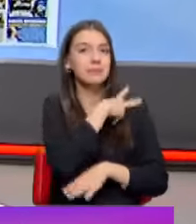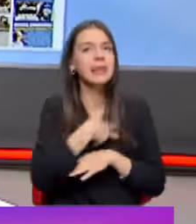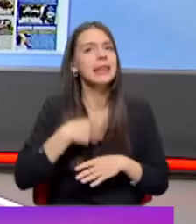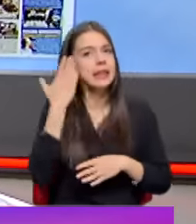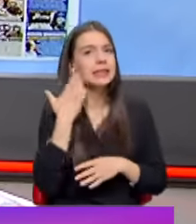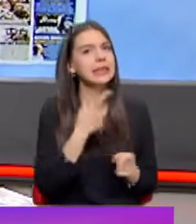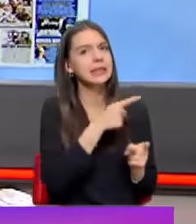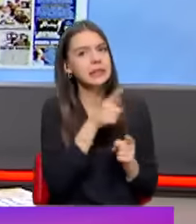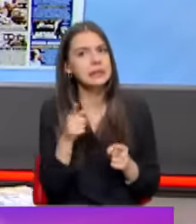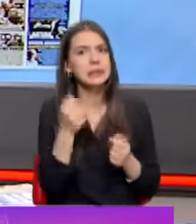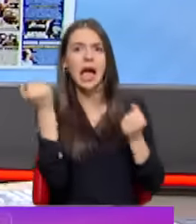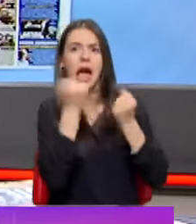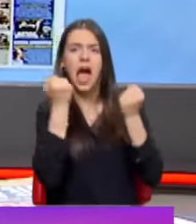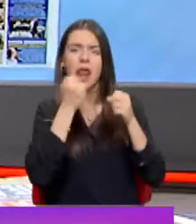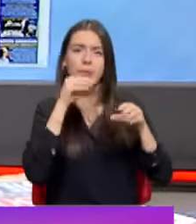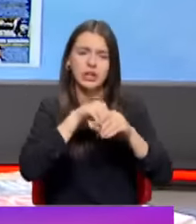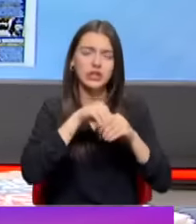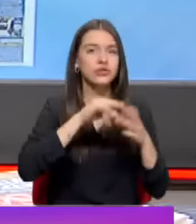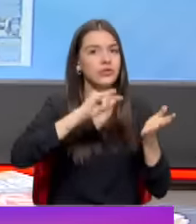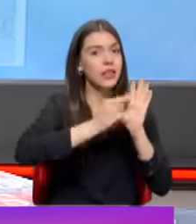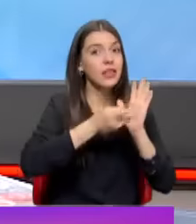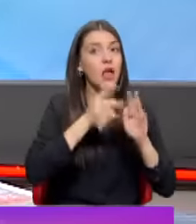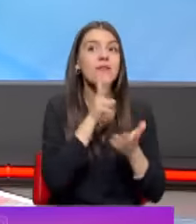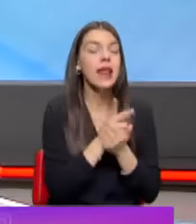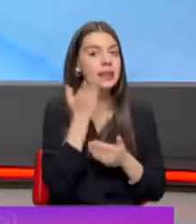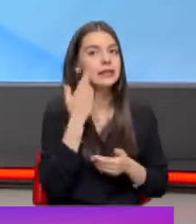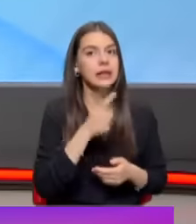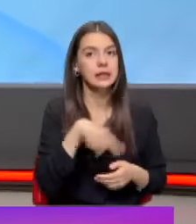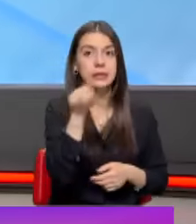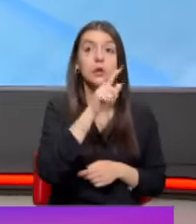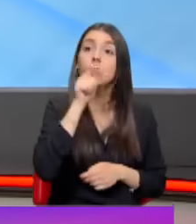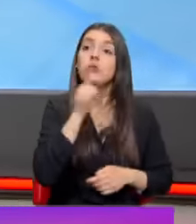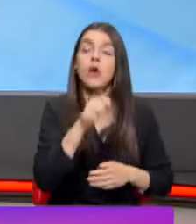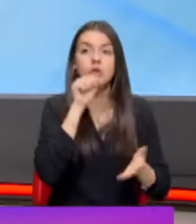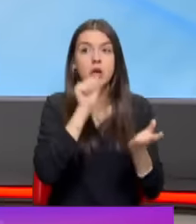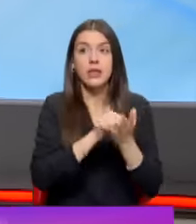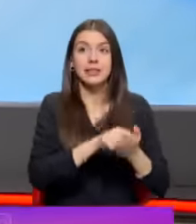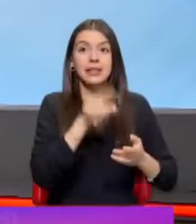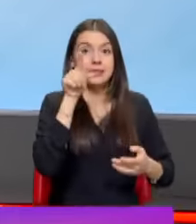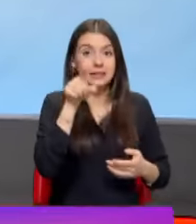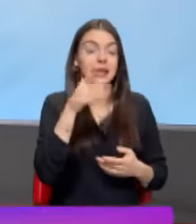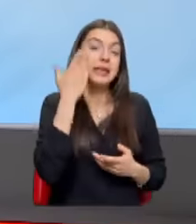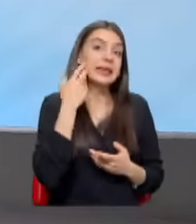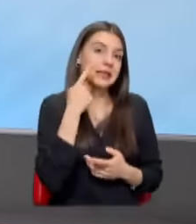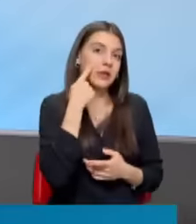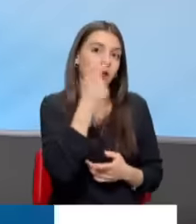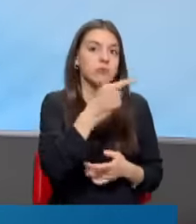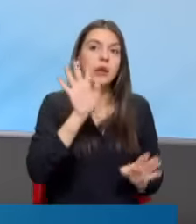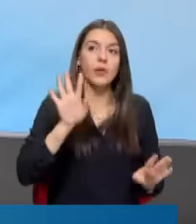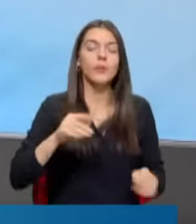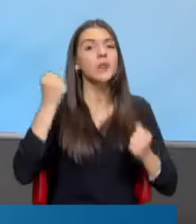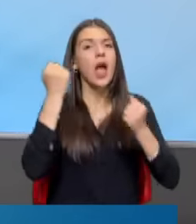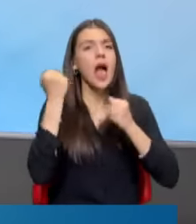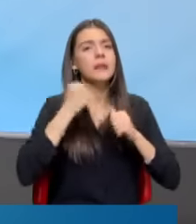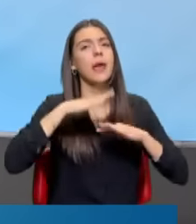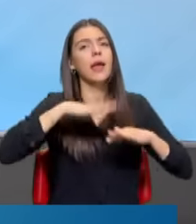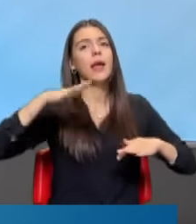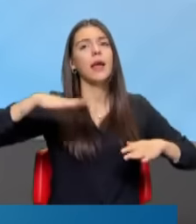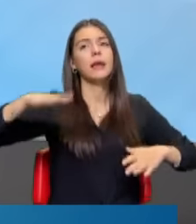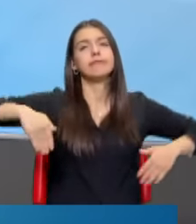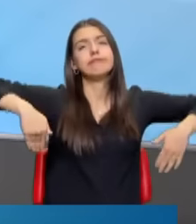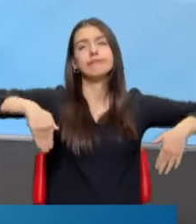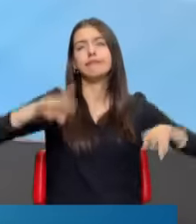izlediniz. Araçlarla ilgili aldığı kararı Sözcü bugün konuyu manşetine taşımış. İşte araç saltanatı diyor, teker